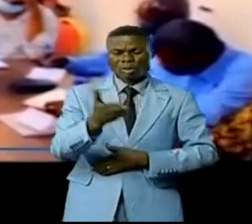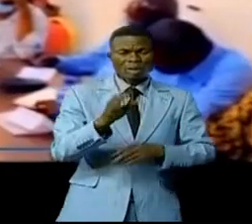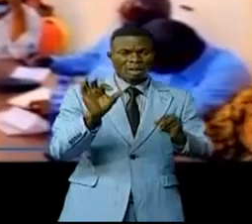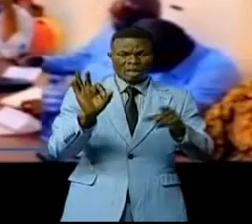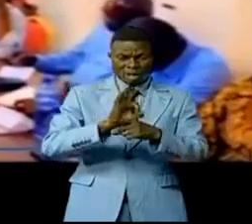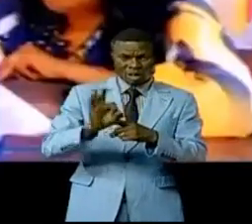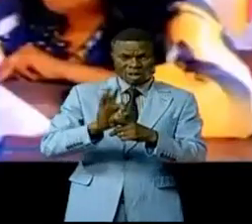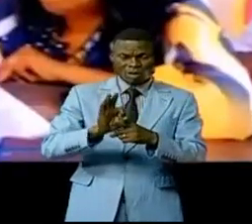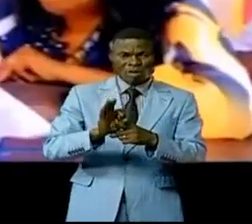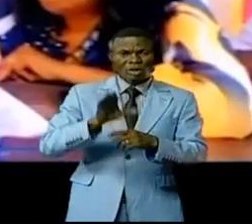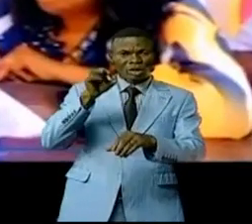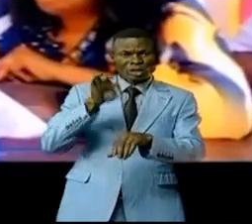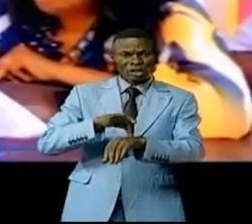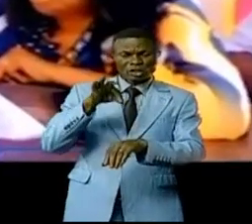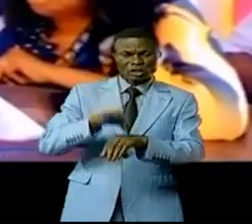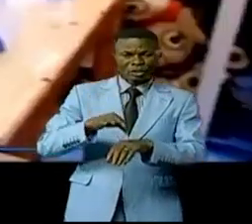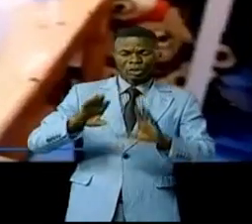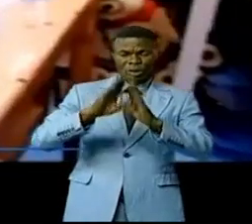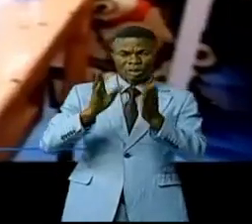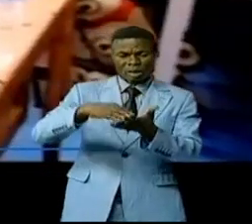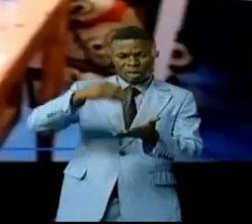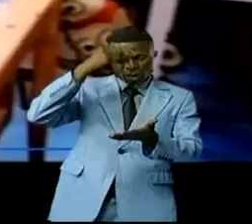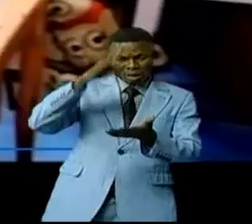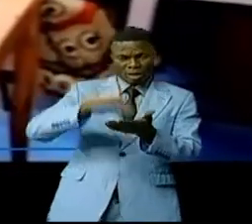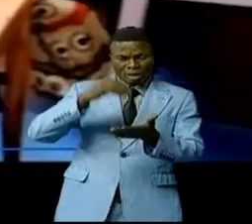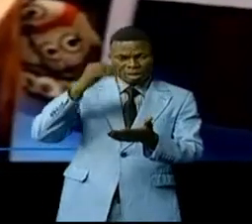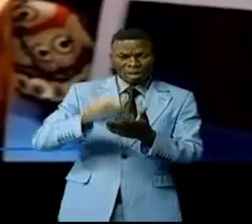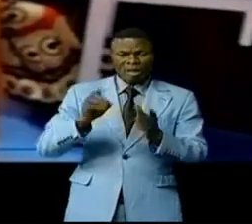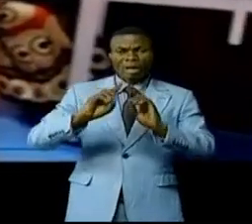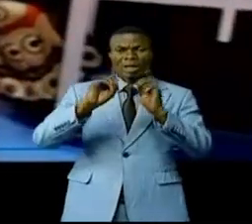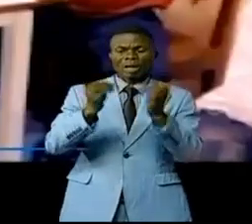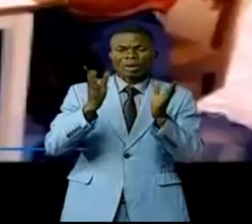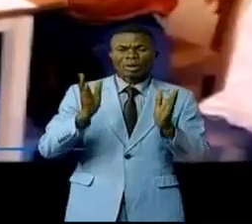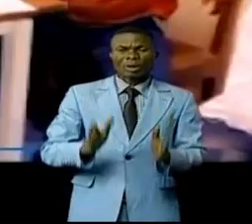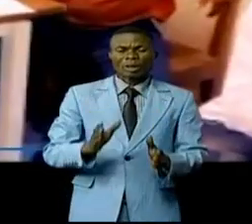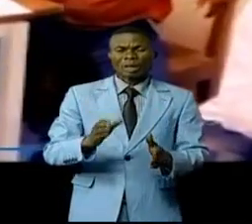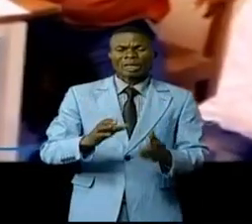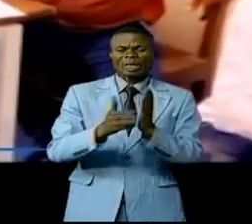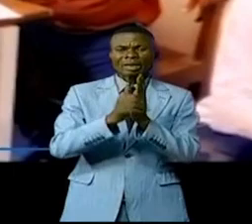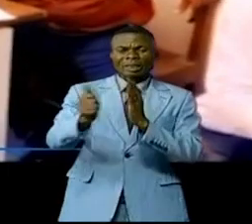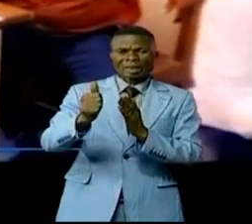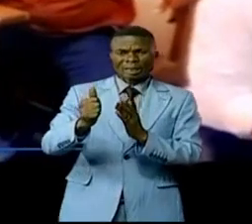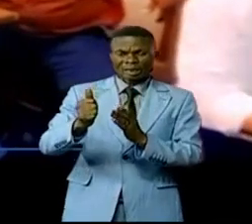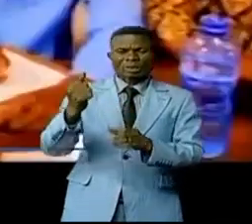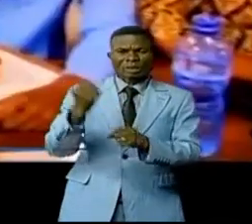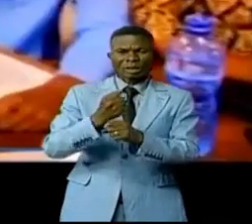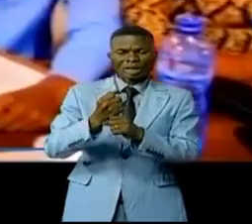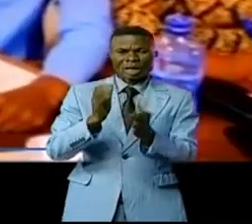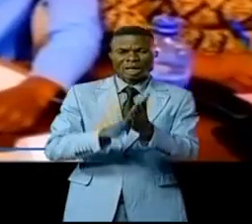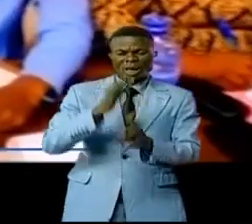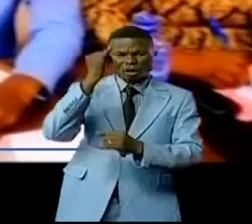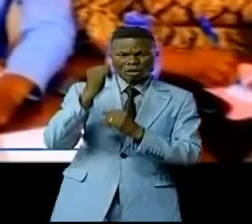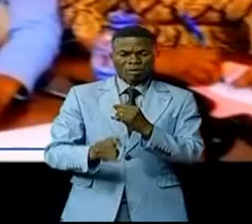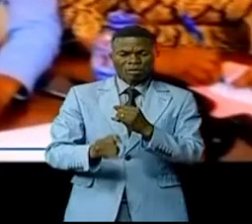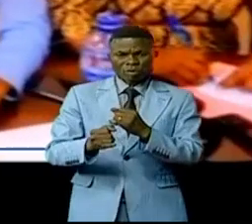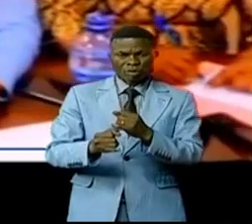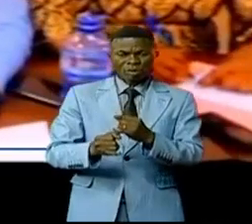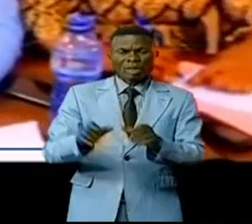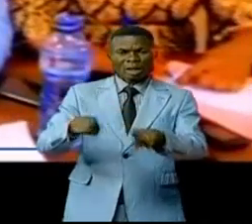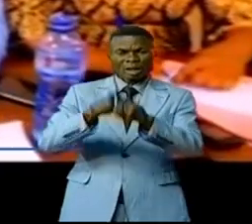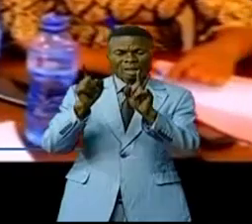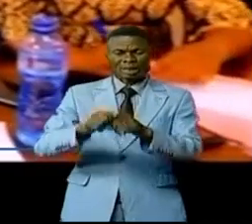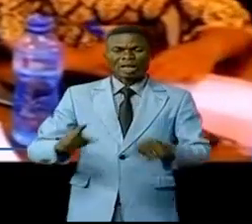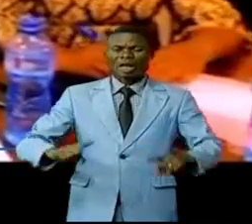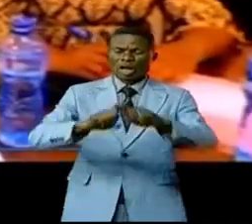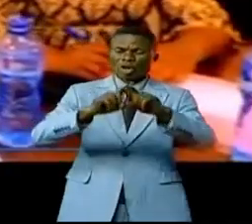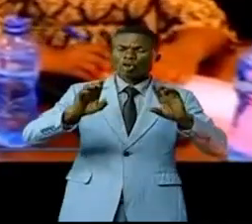aussi une occasion pour l'OTIC d'outiller les délégués et membres en matière de calcul et de comptes finaux, les litiges individuels ou conflits collectifs